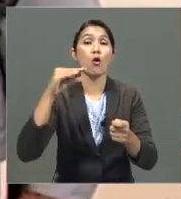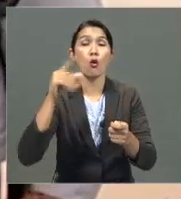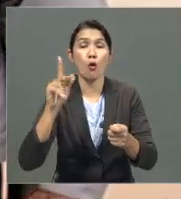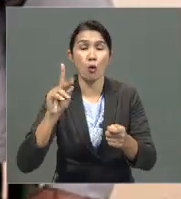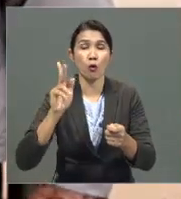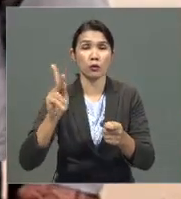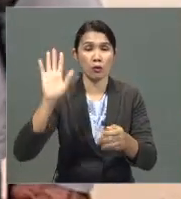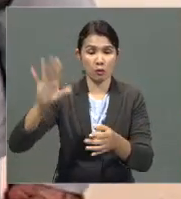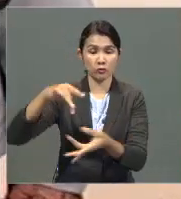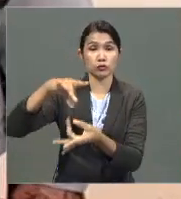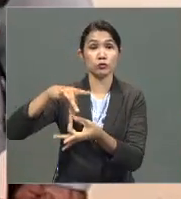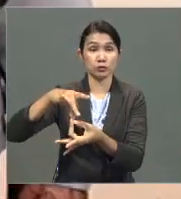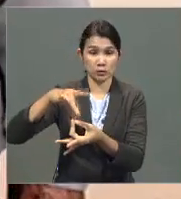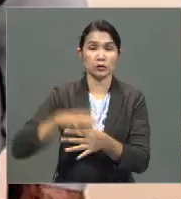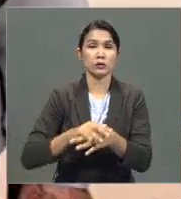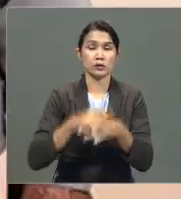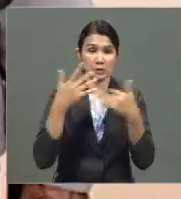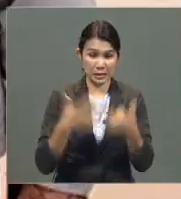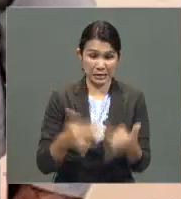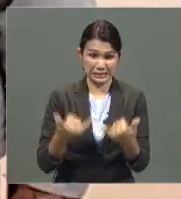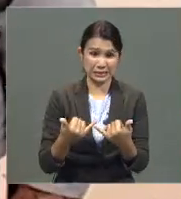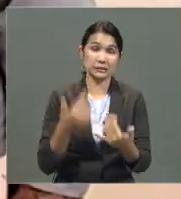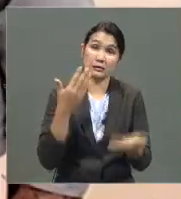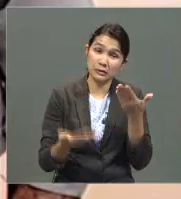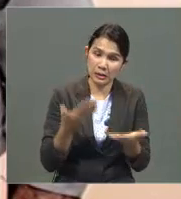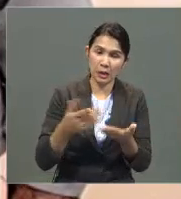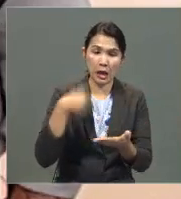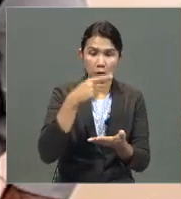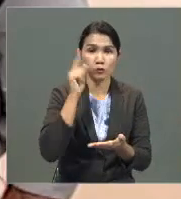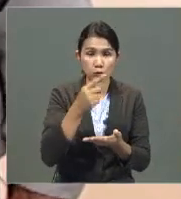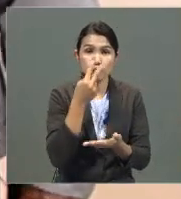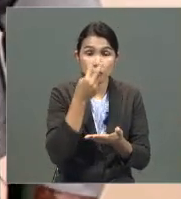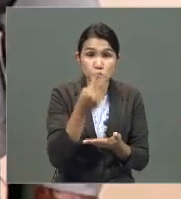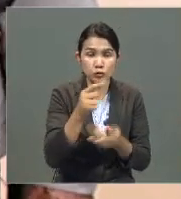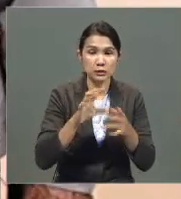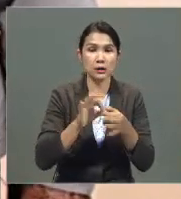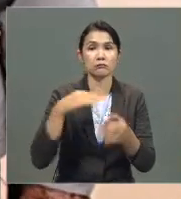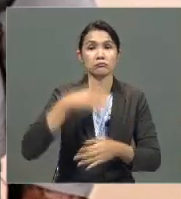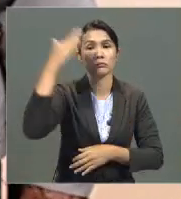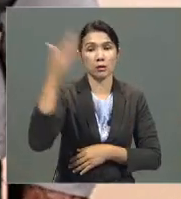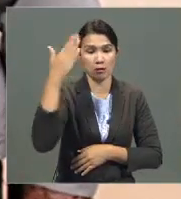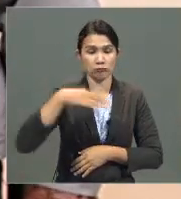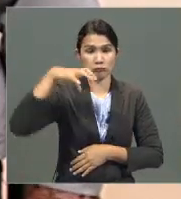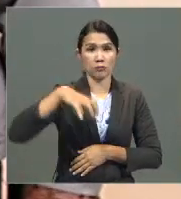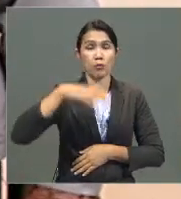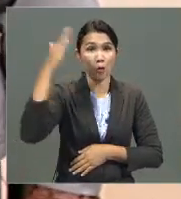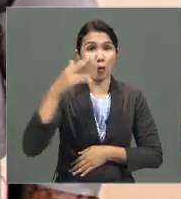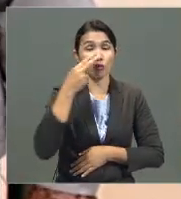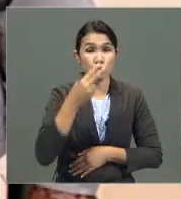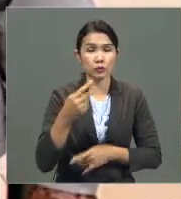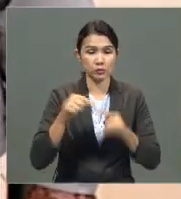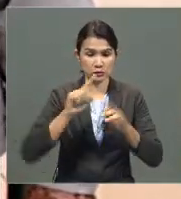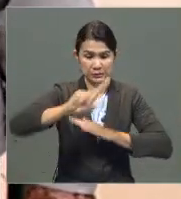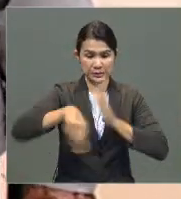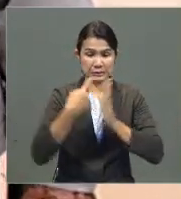ทั้งนั้นท่านผู้ชมครับอยู่ในพื้นที่จังหวัดสุโขทัยและหลังจากนี้ไปก็ดีนะครับต้องตามติดทางด้านของการพยากรณ์อากาศของกรมอุตุนิยมวิทยาไว้ว่าใน